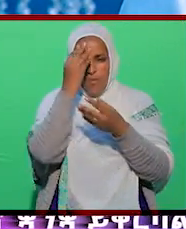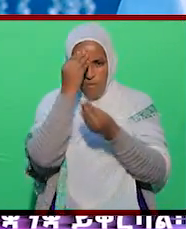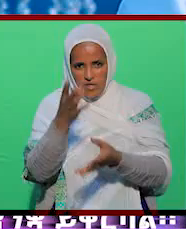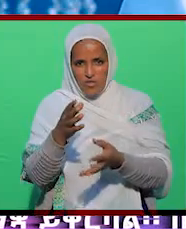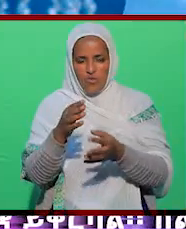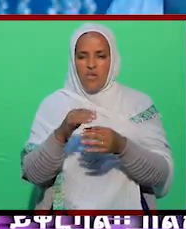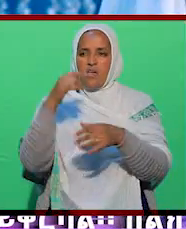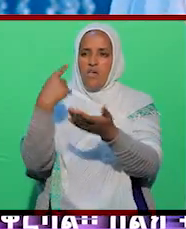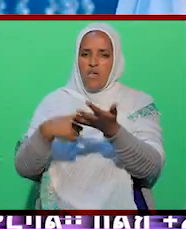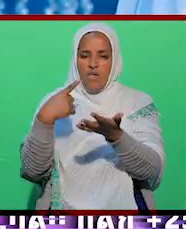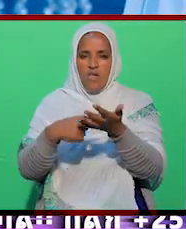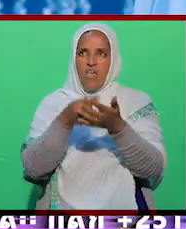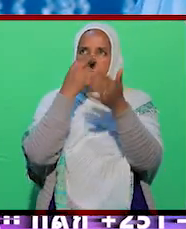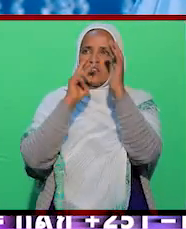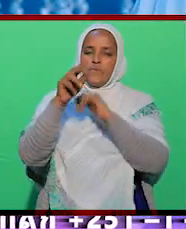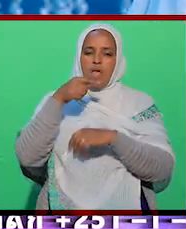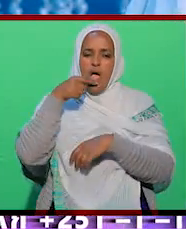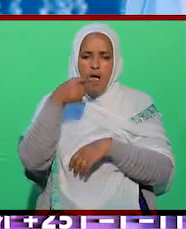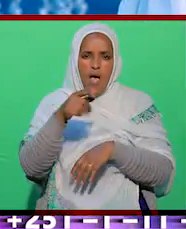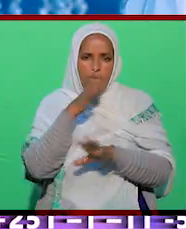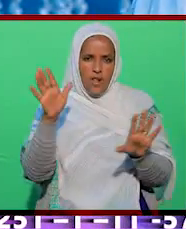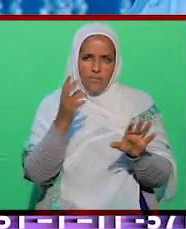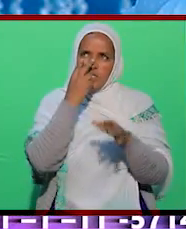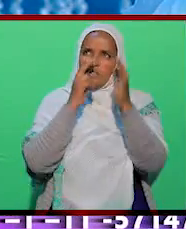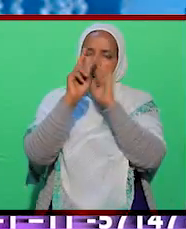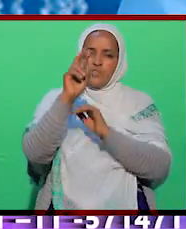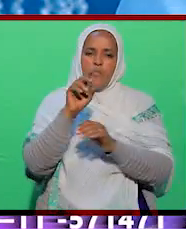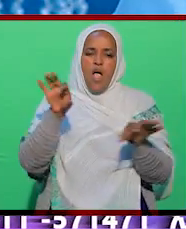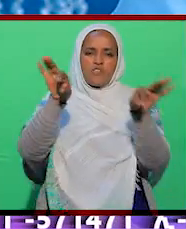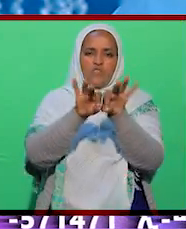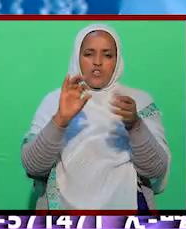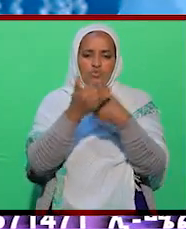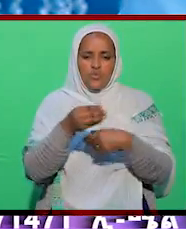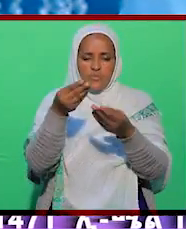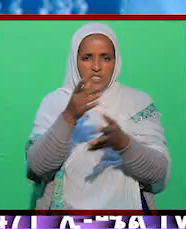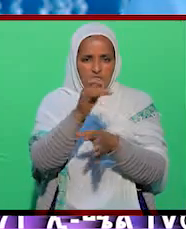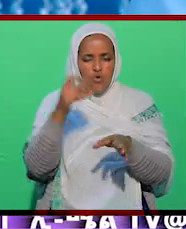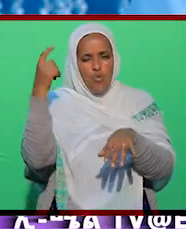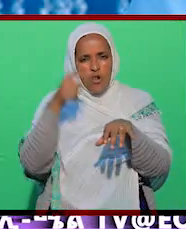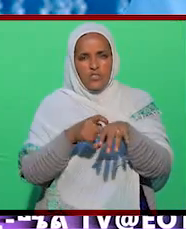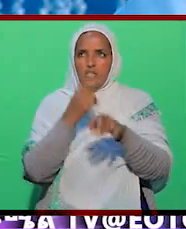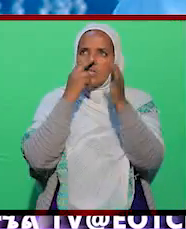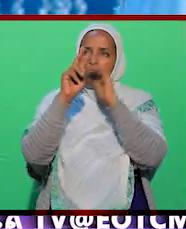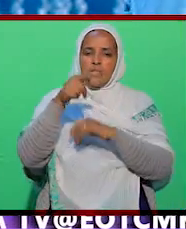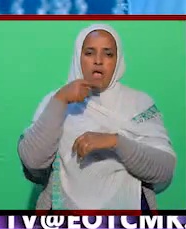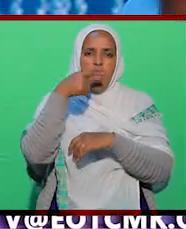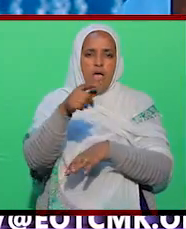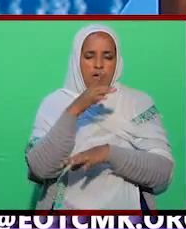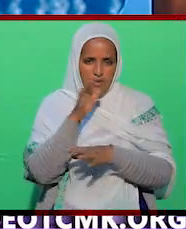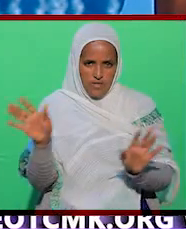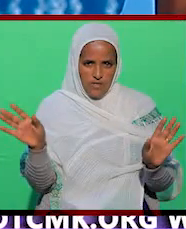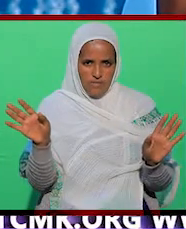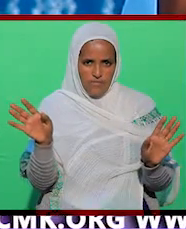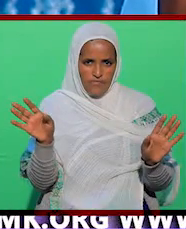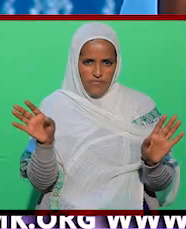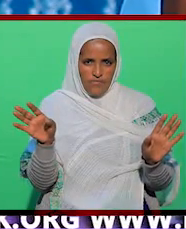አያወጡትም በማስታወቂያ በፖስተር እንደዚህ ያለ ነቢይ ያለ አይባልም ትንቢትም ደግሞ አስፈላጊ ሲሆን የሚሰጥ ነው እንጂ ሁልጊዜ ዝም ብሎ